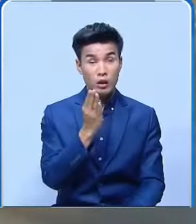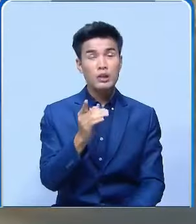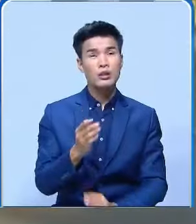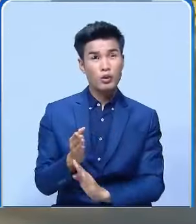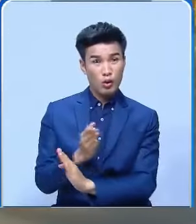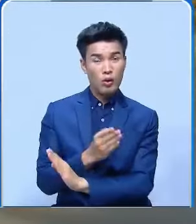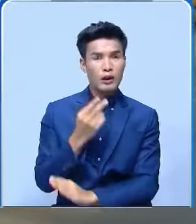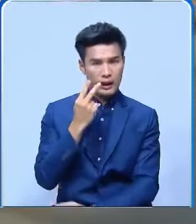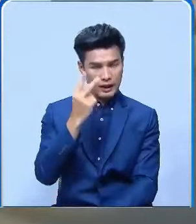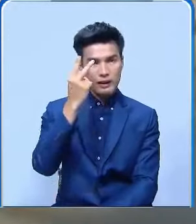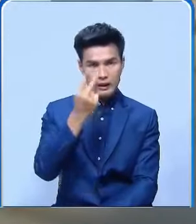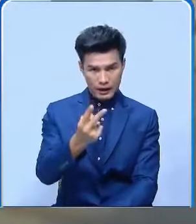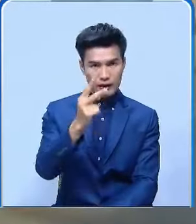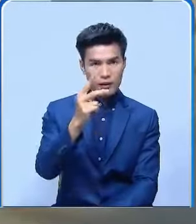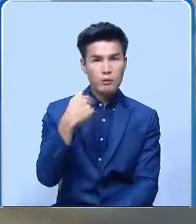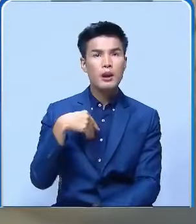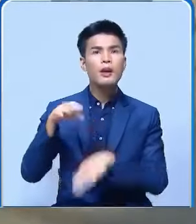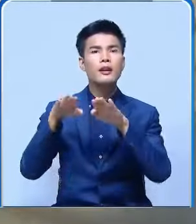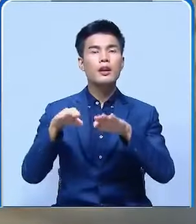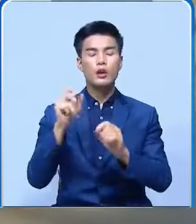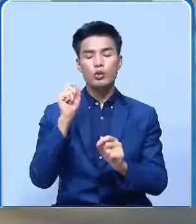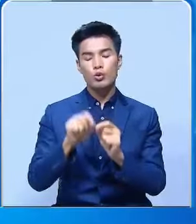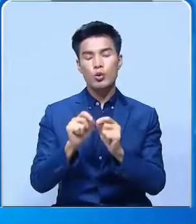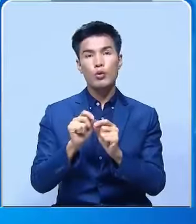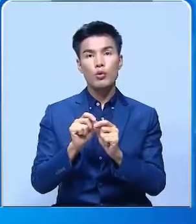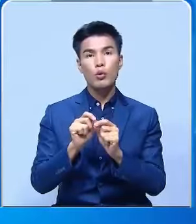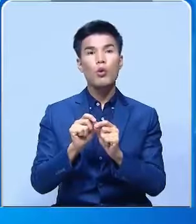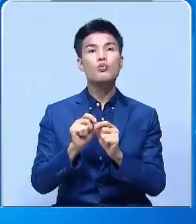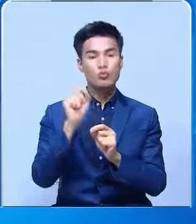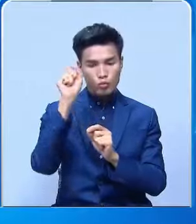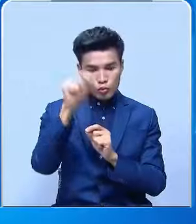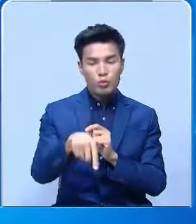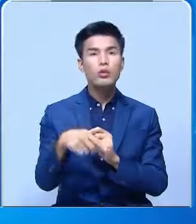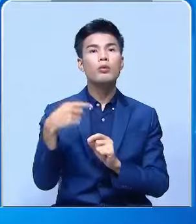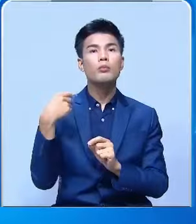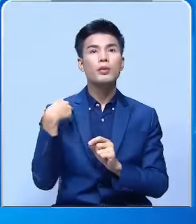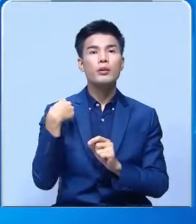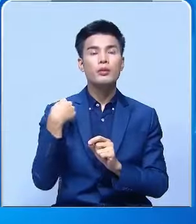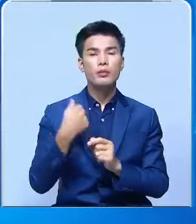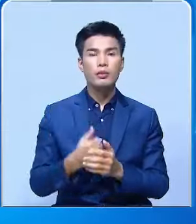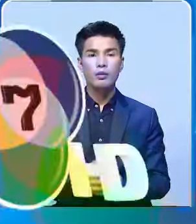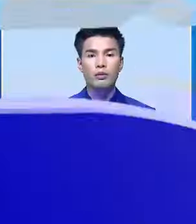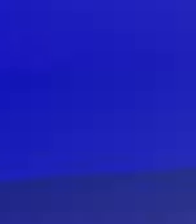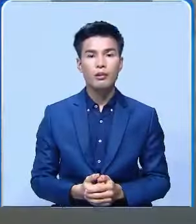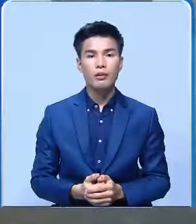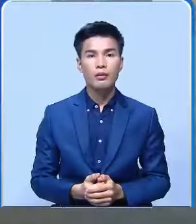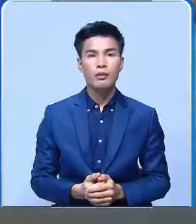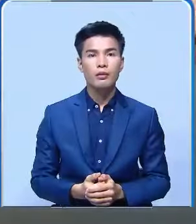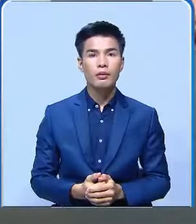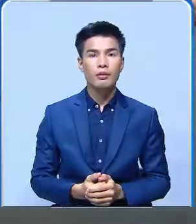ะล่มเห็นจริงๆนะเป็นเด็กยืนจุดประทัดแถวแถวเรือที่เขามีการแข่งขันนี่แหละค่ะ